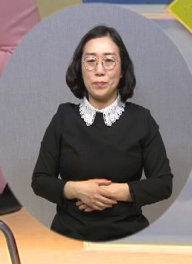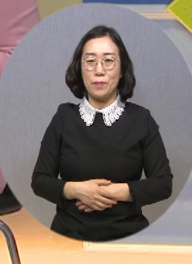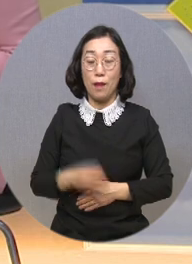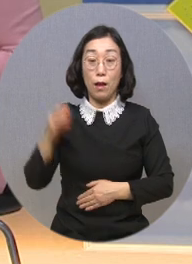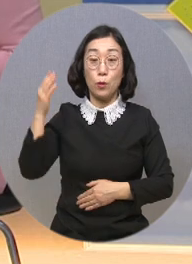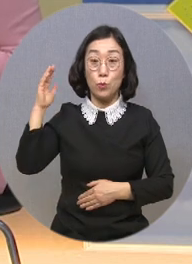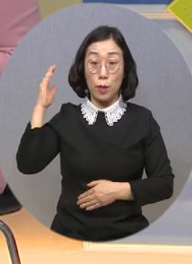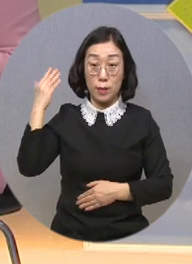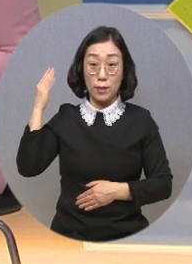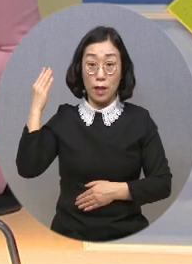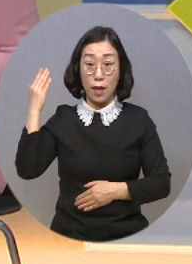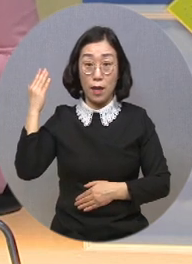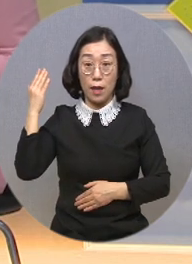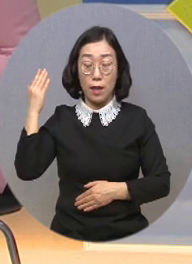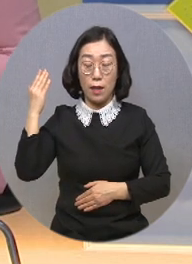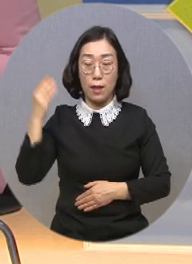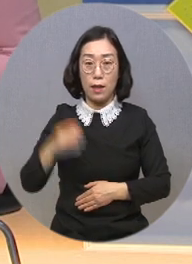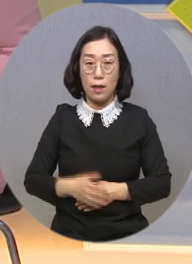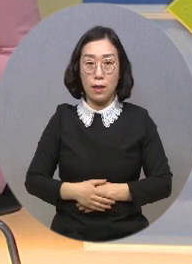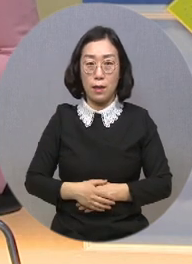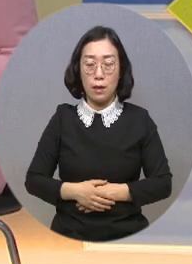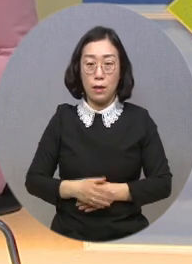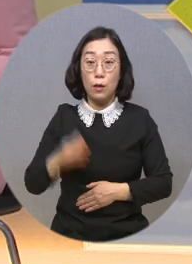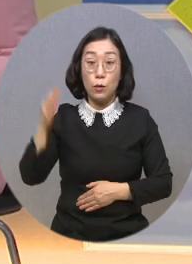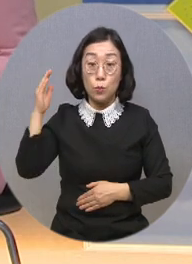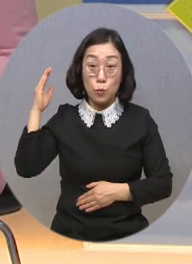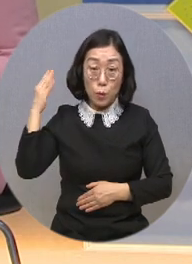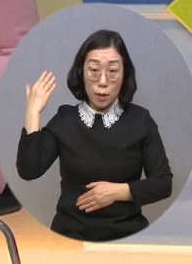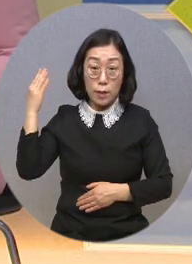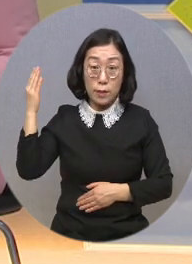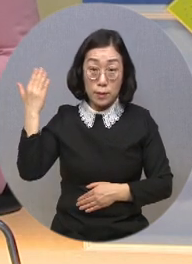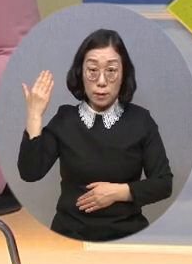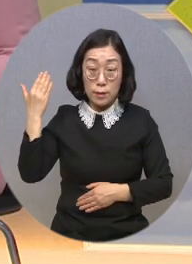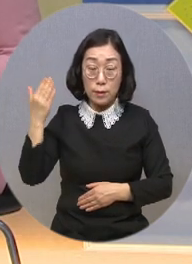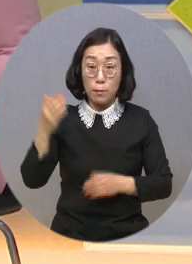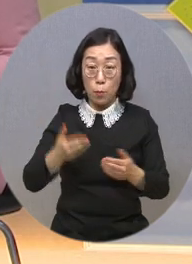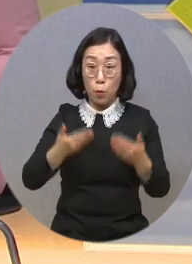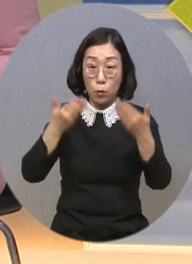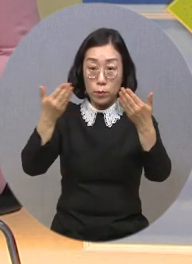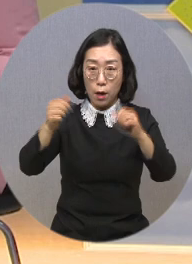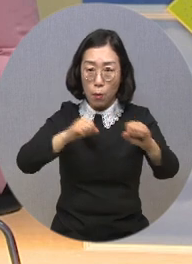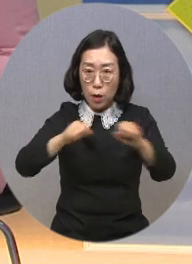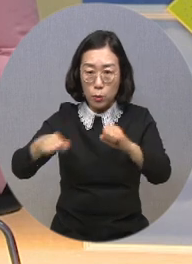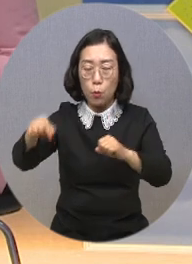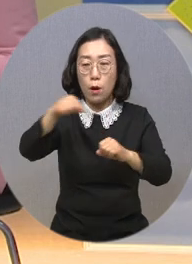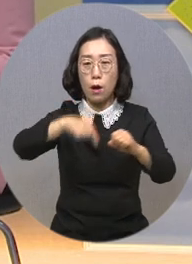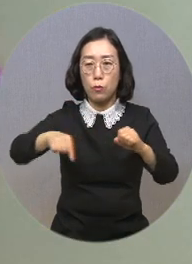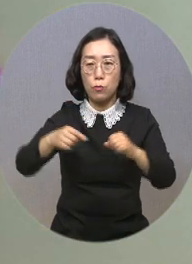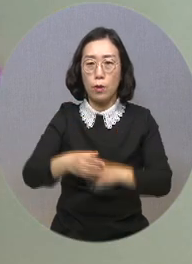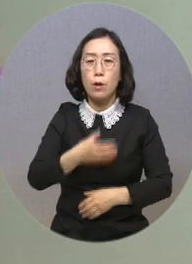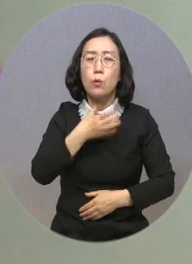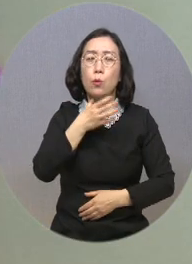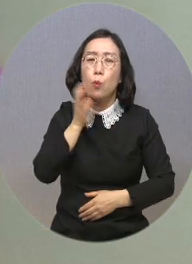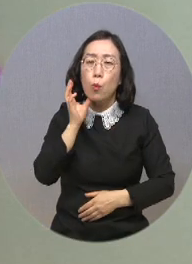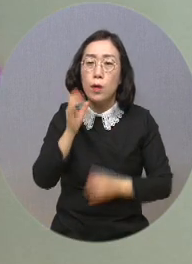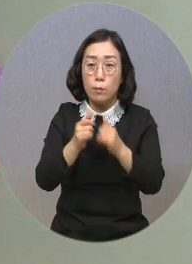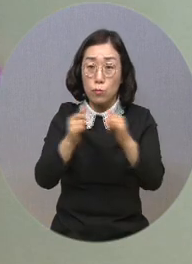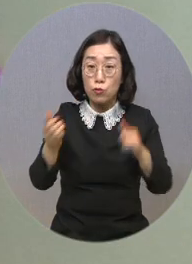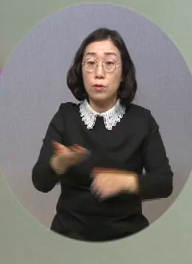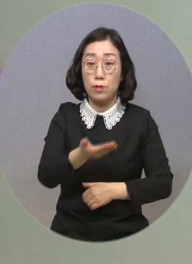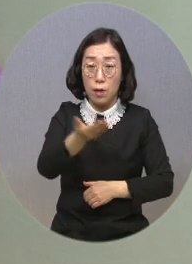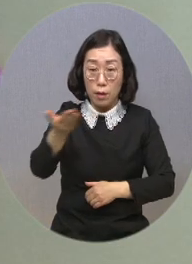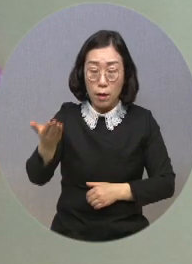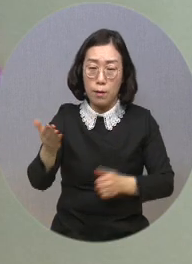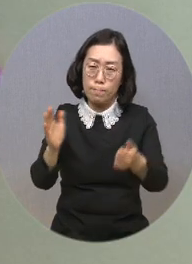최근 방송을 최근 그 봉사를 이야기한다면요. 제가 어르신들께 봉사를